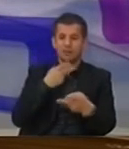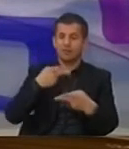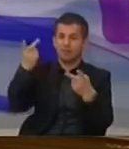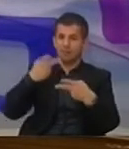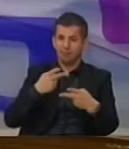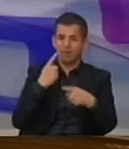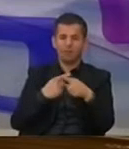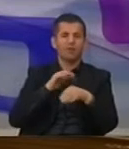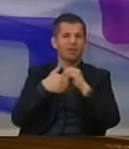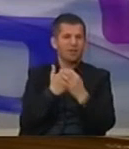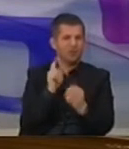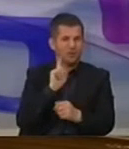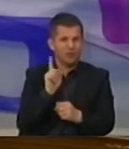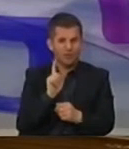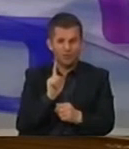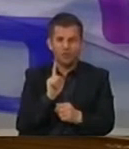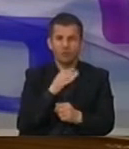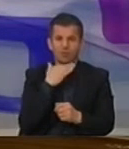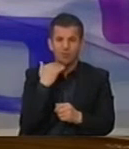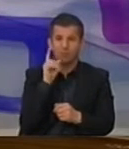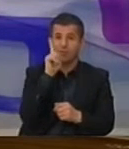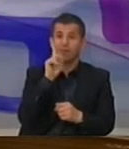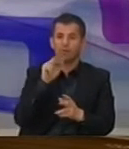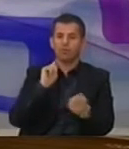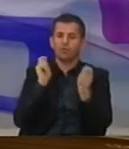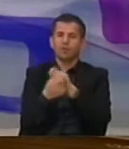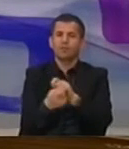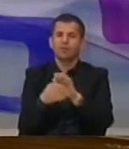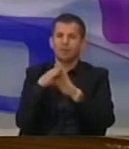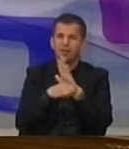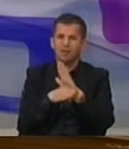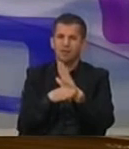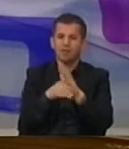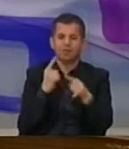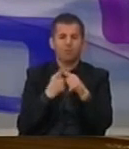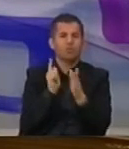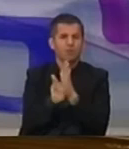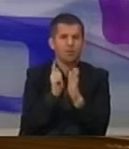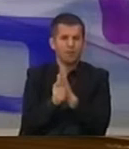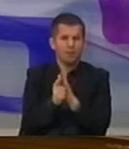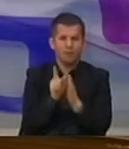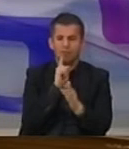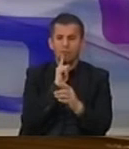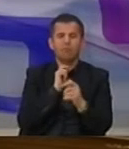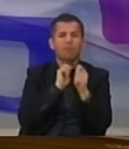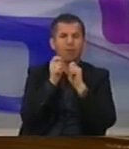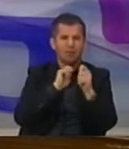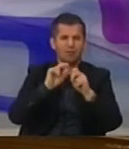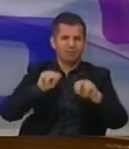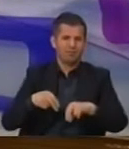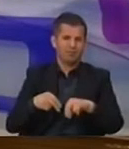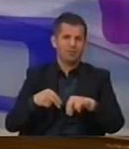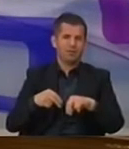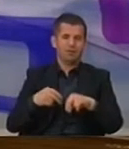jemi të kënaqur me performancën e tyre, po ndrojmë udhëzimet administrative dhe shumë shpejt do të hyjmë në marrëdhënie kontraktuale për t'i ndarë